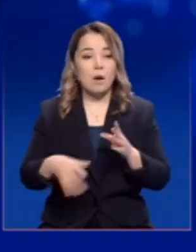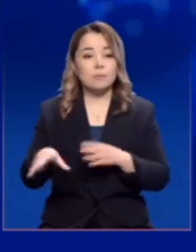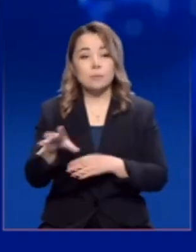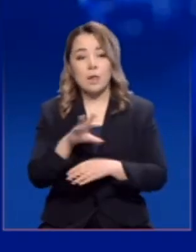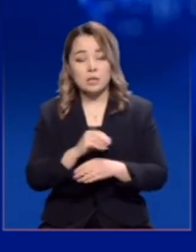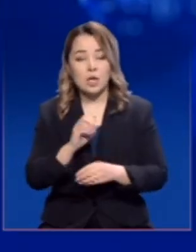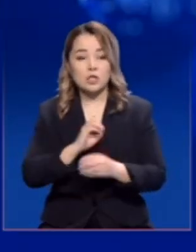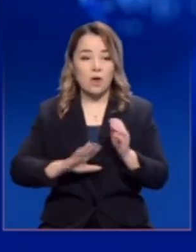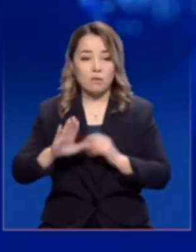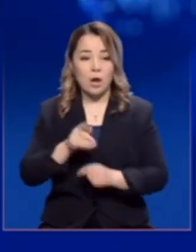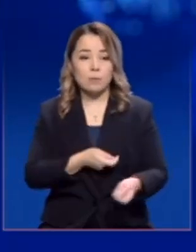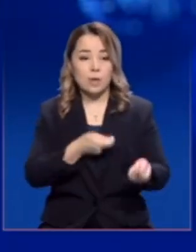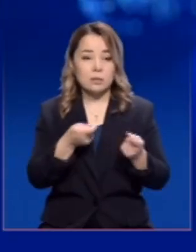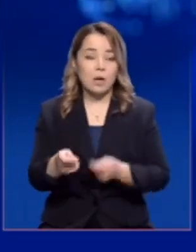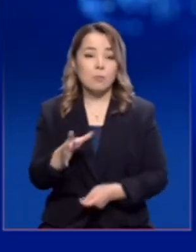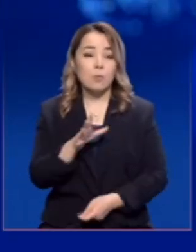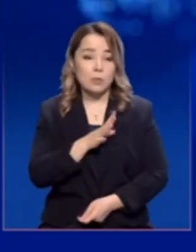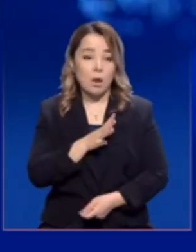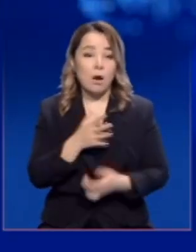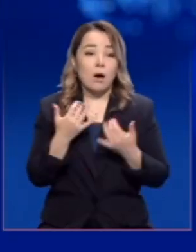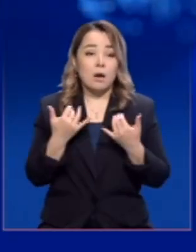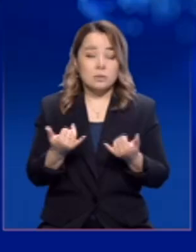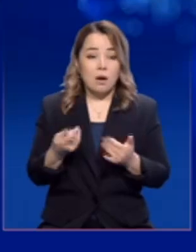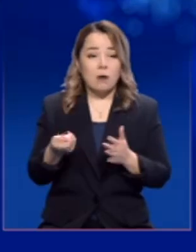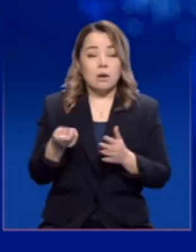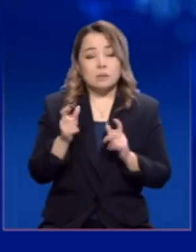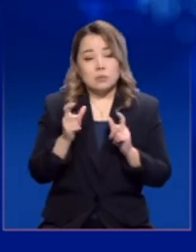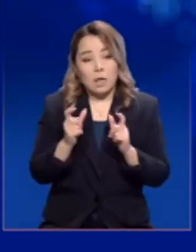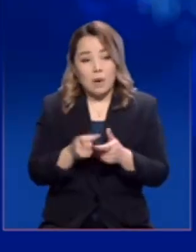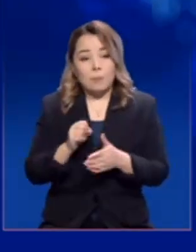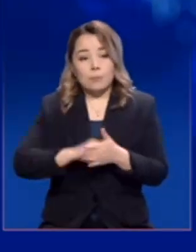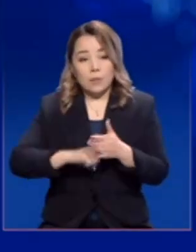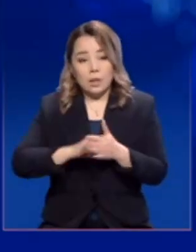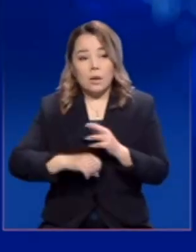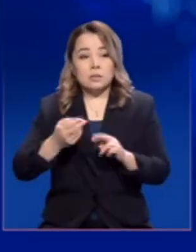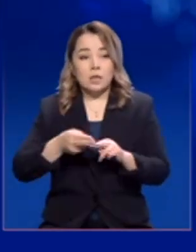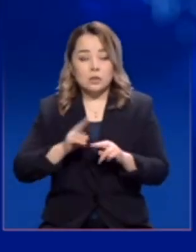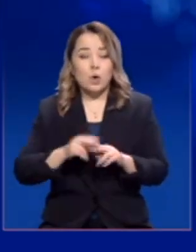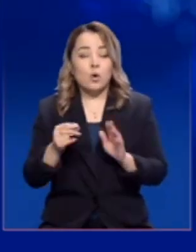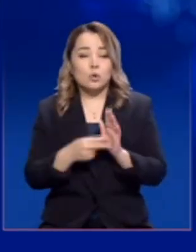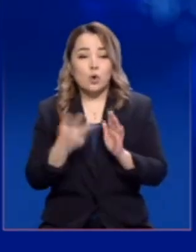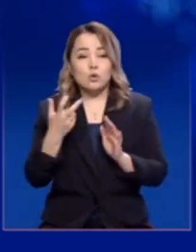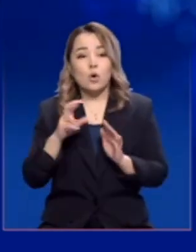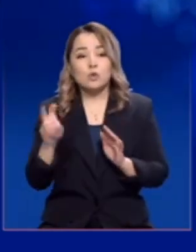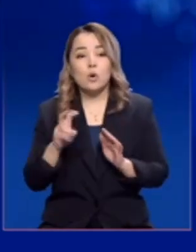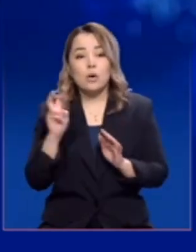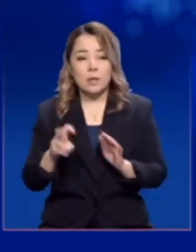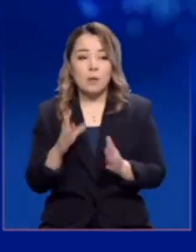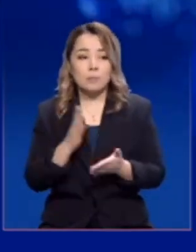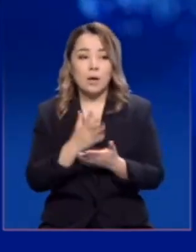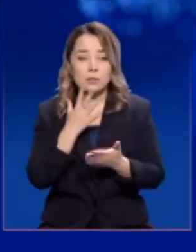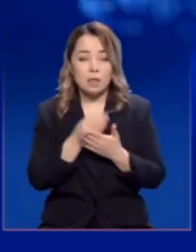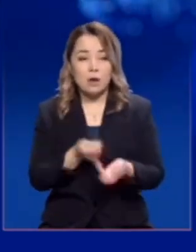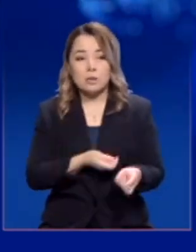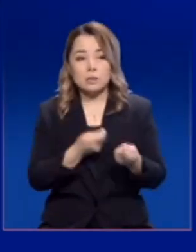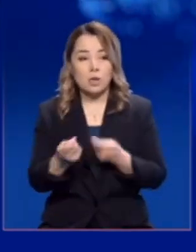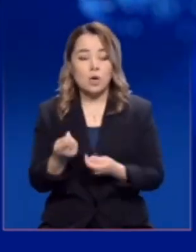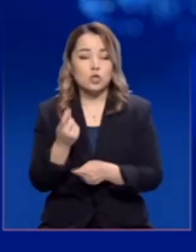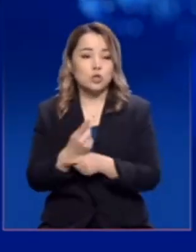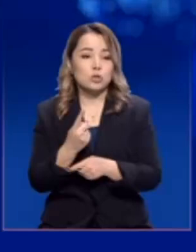барлығы Еуропадан тасымалданатын. Ал жаңа санкцияға сәйкес енді Ресейге құны 300 доллардан қымбат телефон кіргізуге